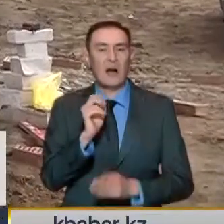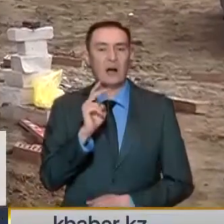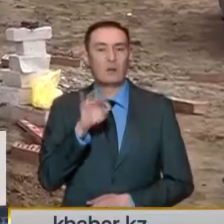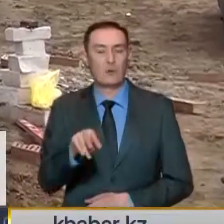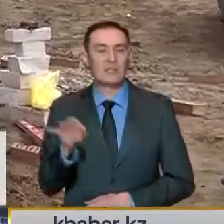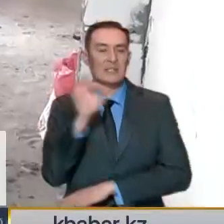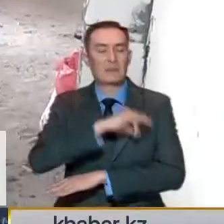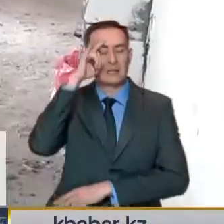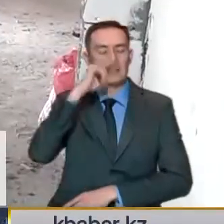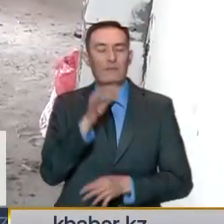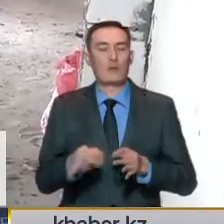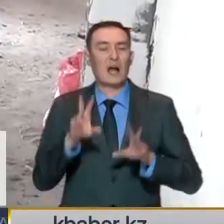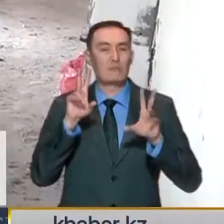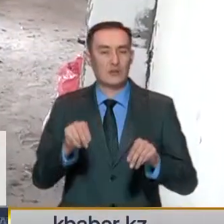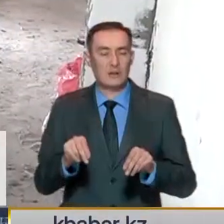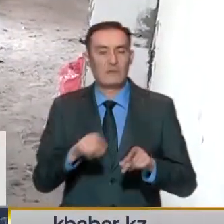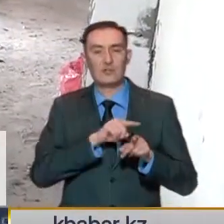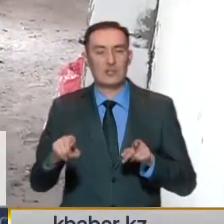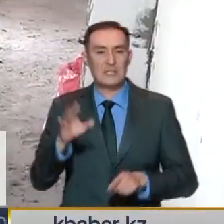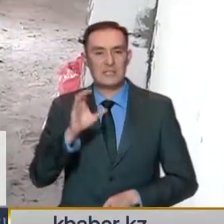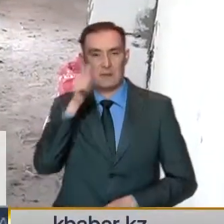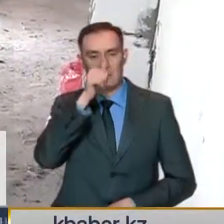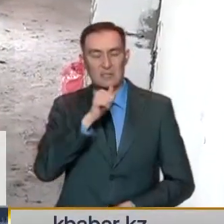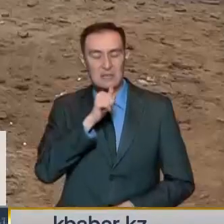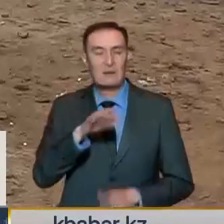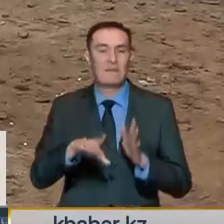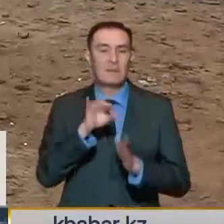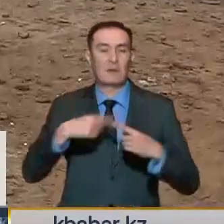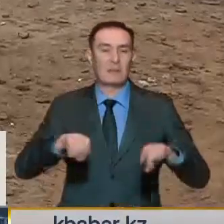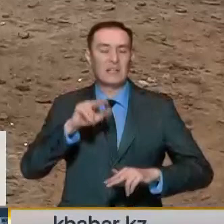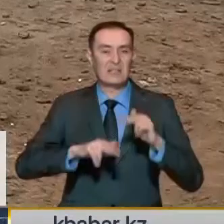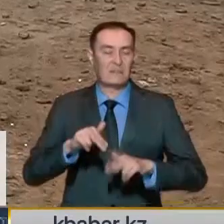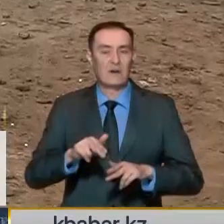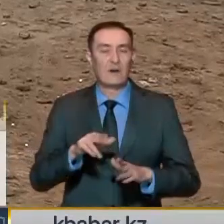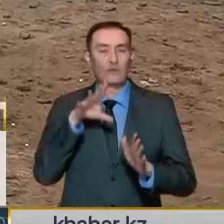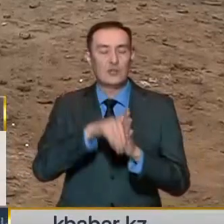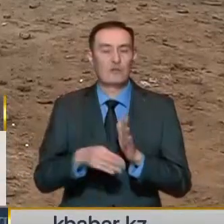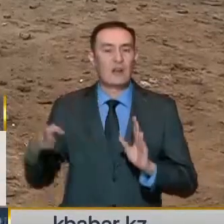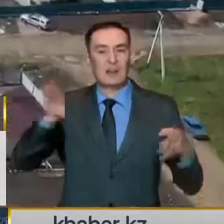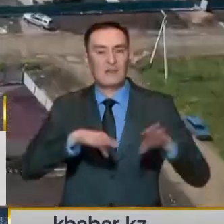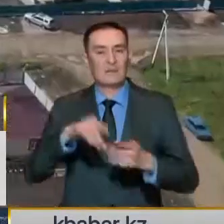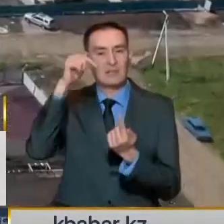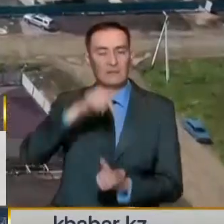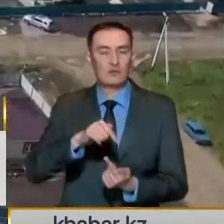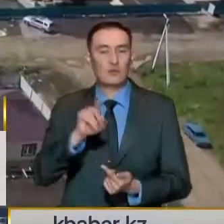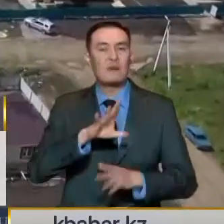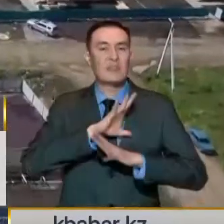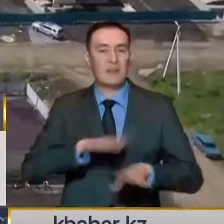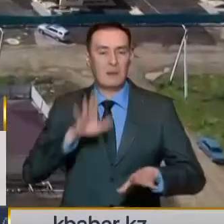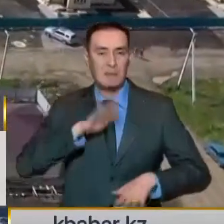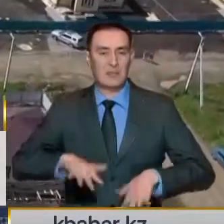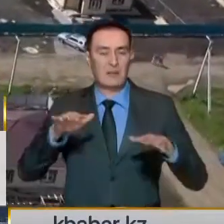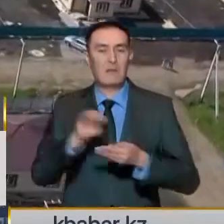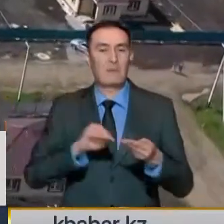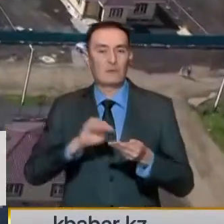и Западно-Казахстанской областях обещают сдать до конца сентября. При выборе площадок для строительства учитывались рельеф и ландшафт местности, чтобы не допустить